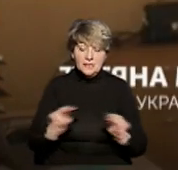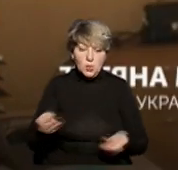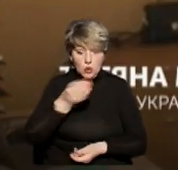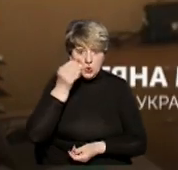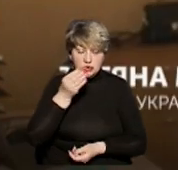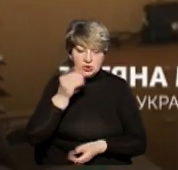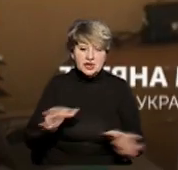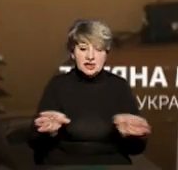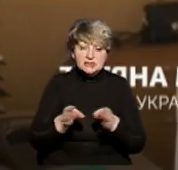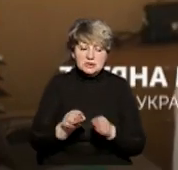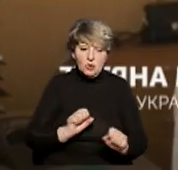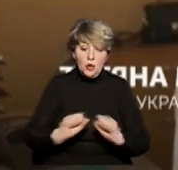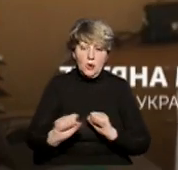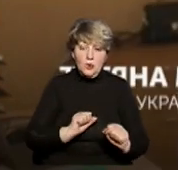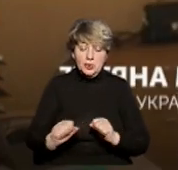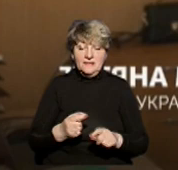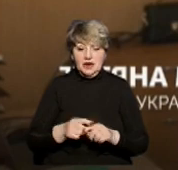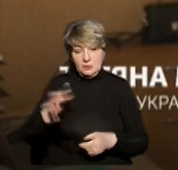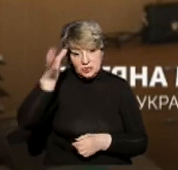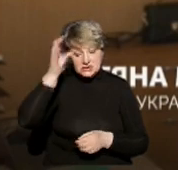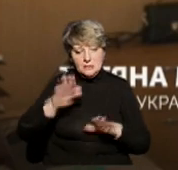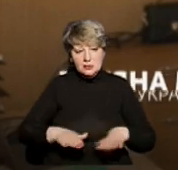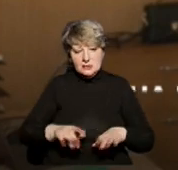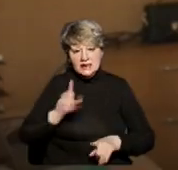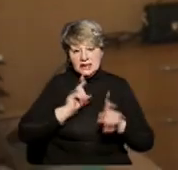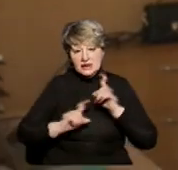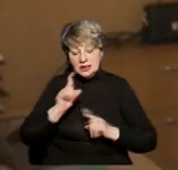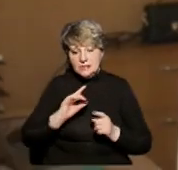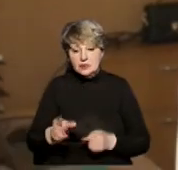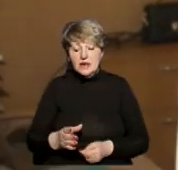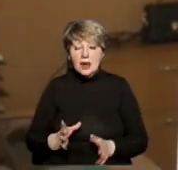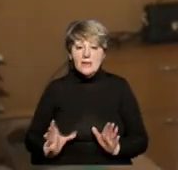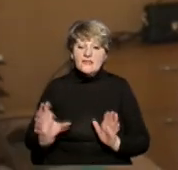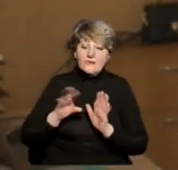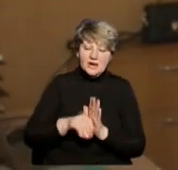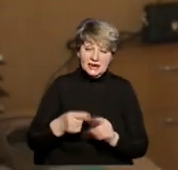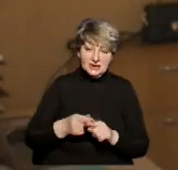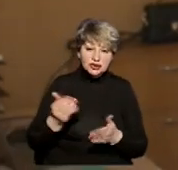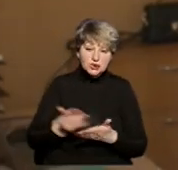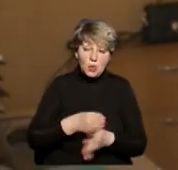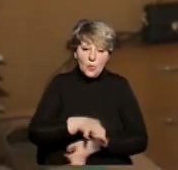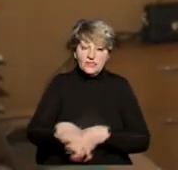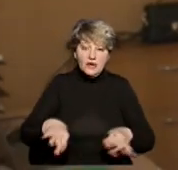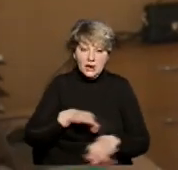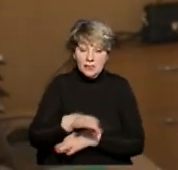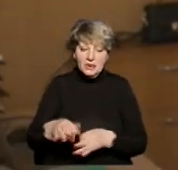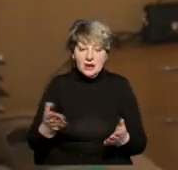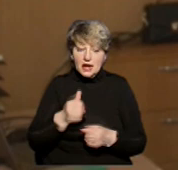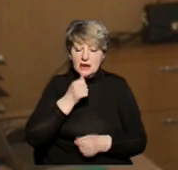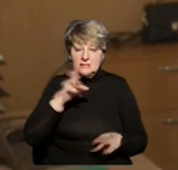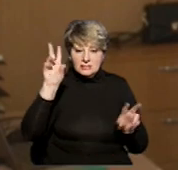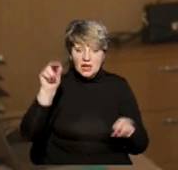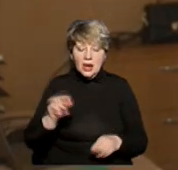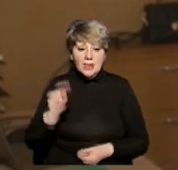Ужгорода разом з управлінням освіти міської ради зініціювали саме цей проєкт, який називається «Навчаємось